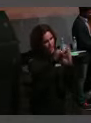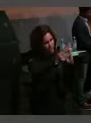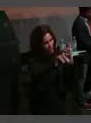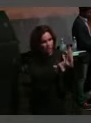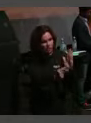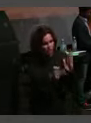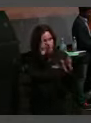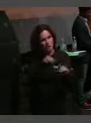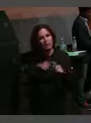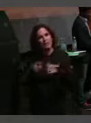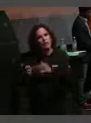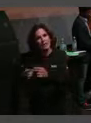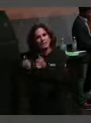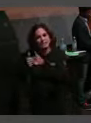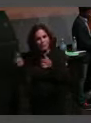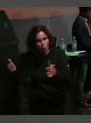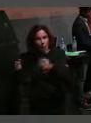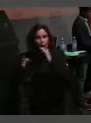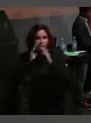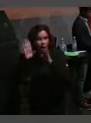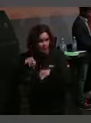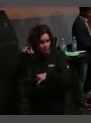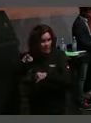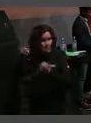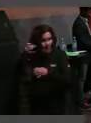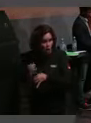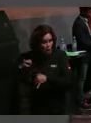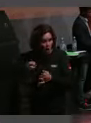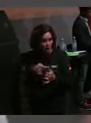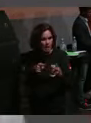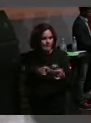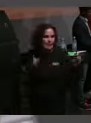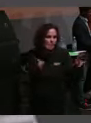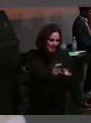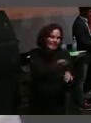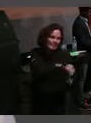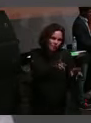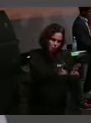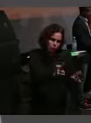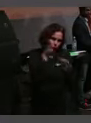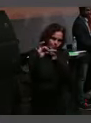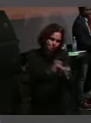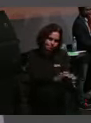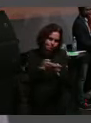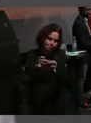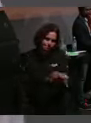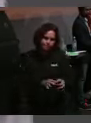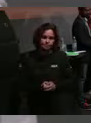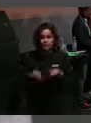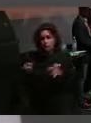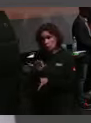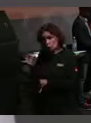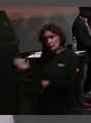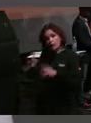prioriteres både når det gjelder sånne store konsentrasjoner som Melkøya, men også på mindre nivå. Tusen takk. Rådene dere har fått i